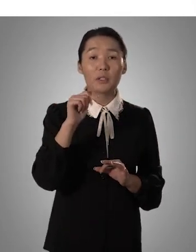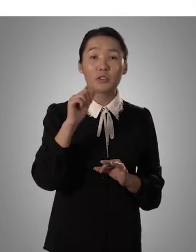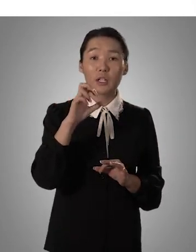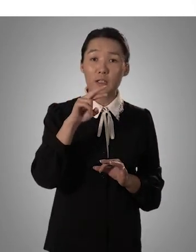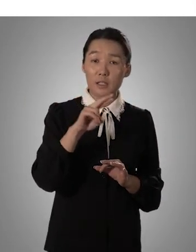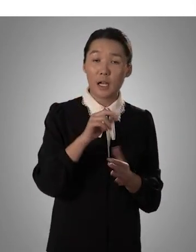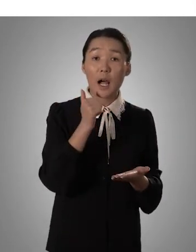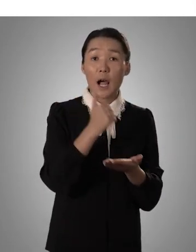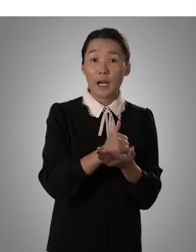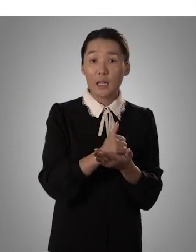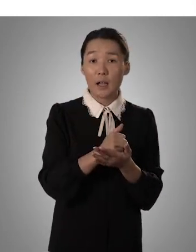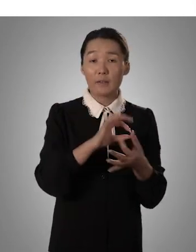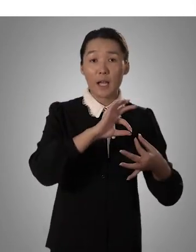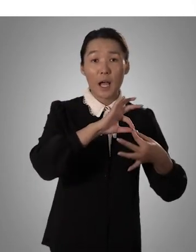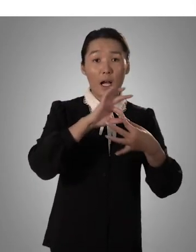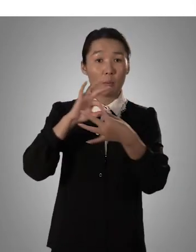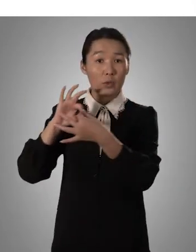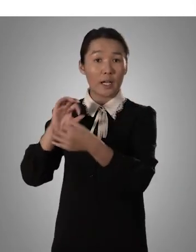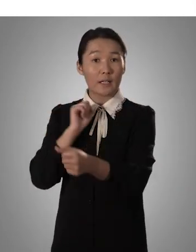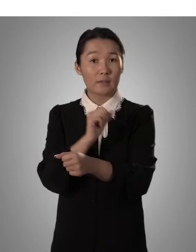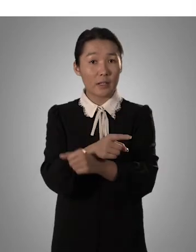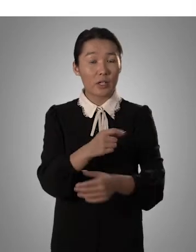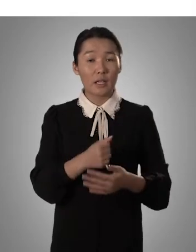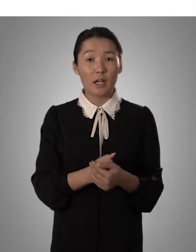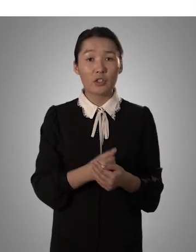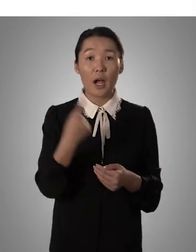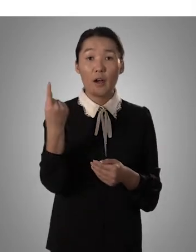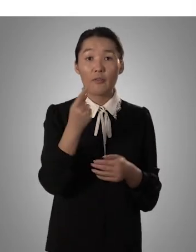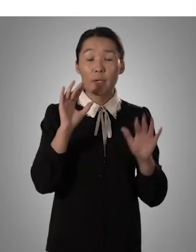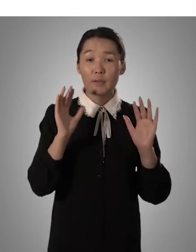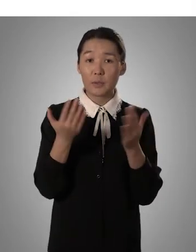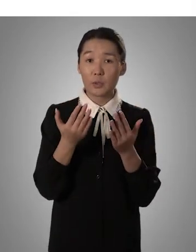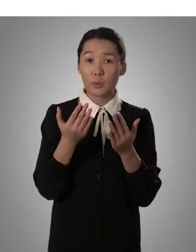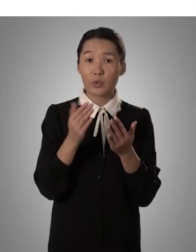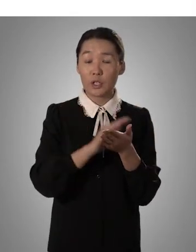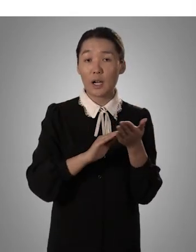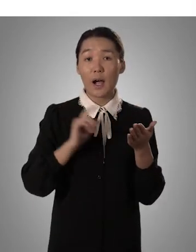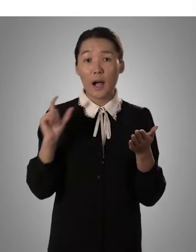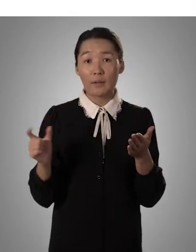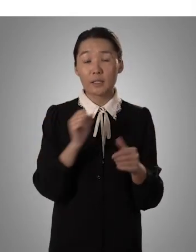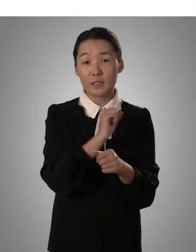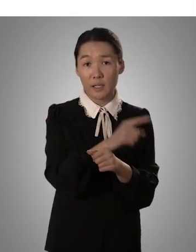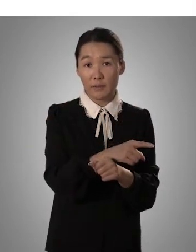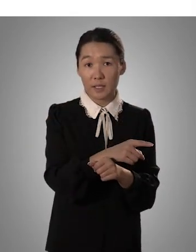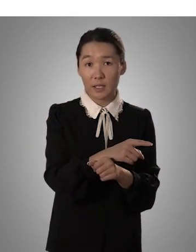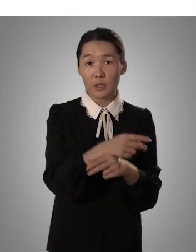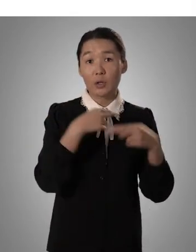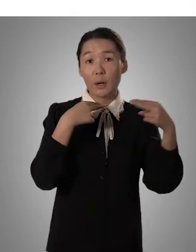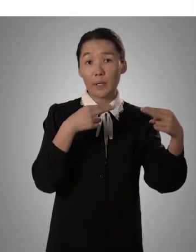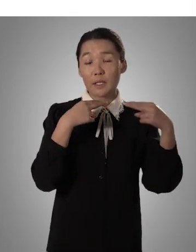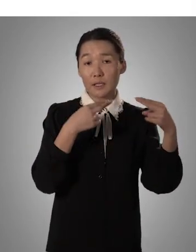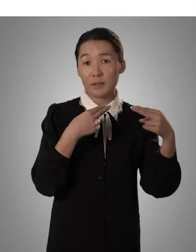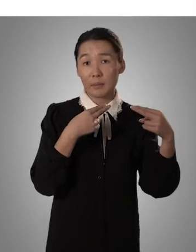главное коммуникативная задача в первом случае автор ставит задачу обратить наше внимание